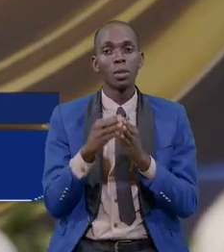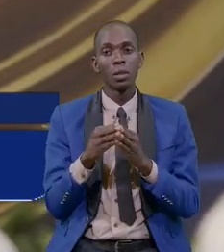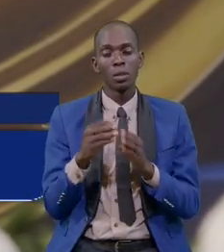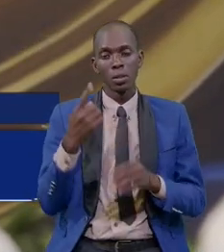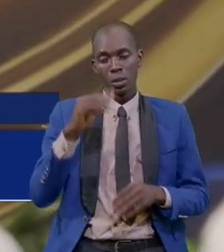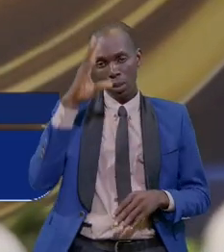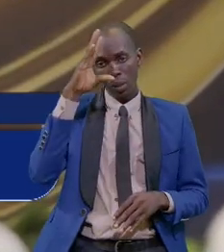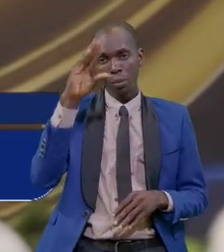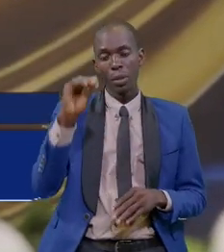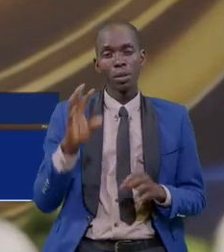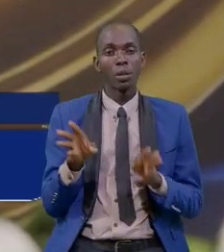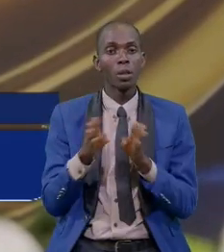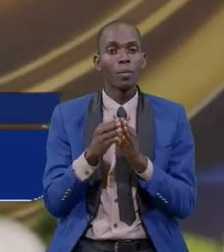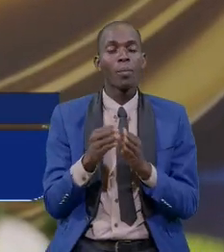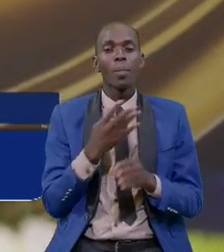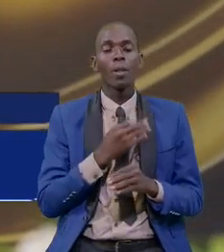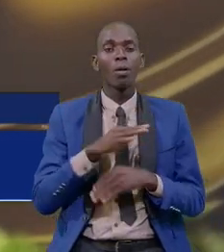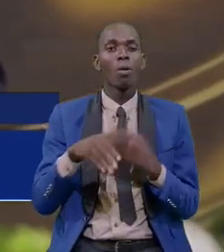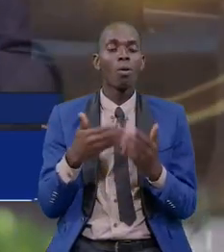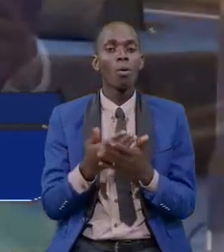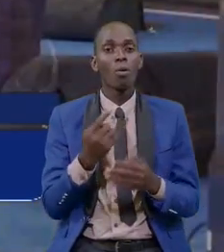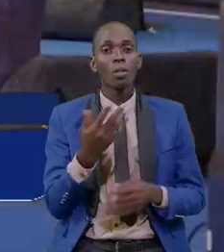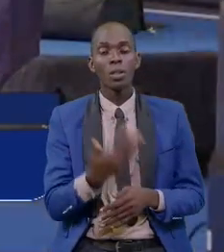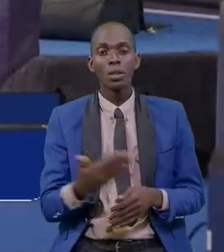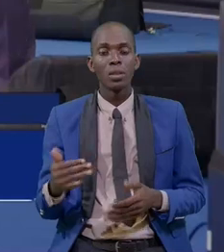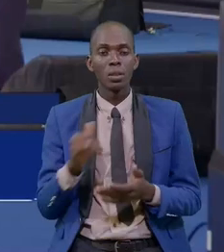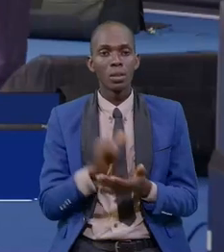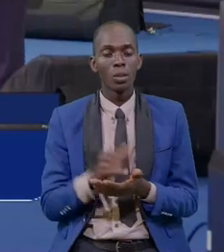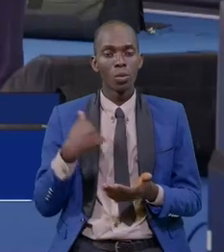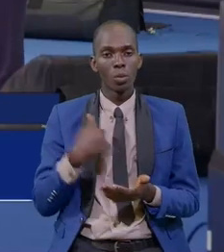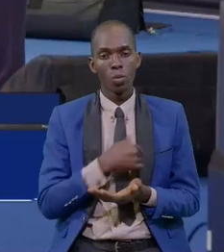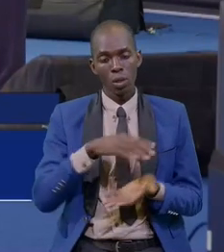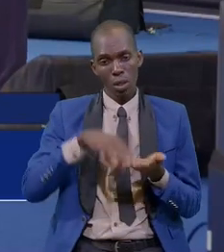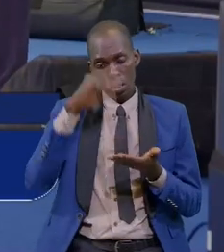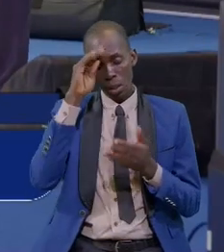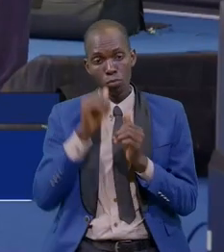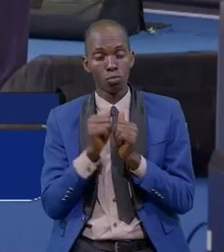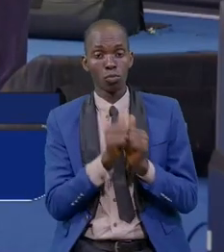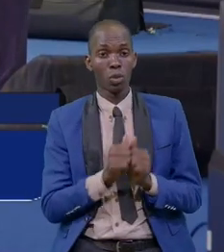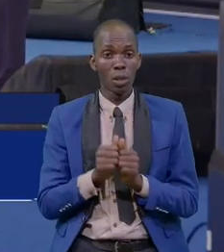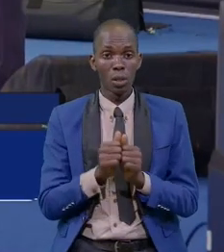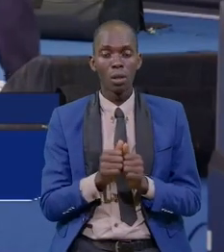la conférence des hommes, et durant tout ce que nous avons partagé ensemble,